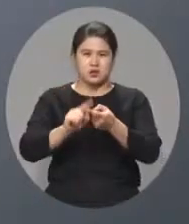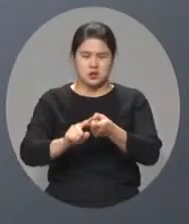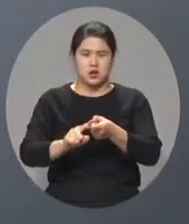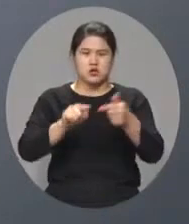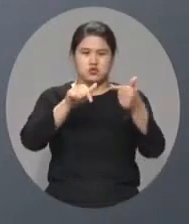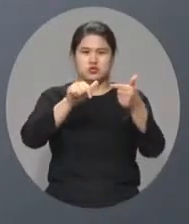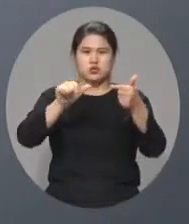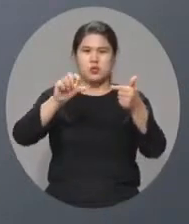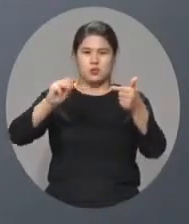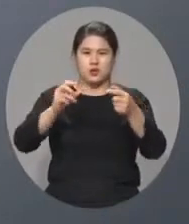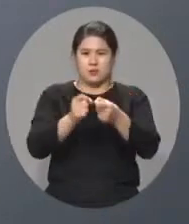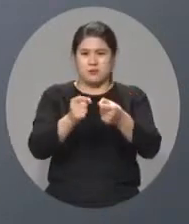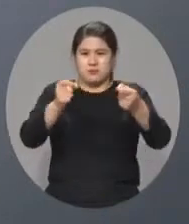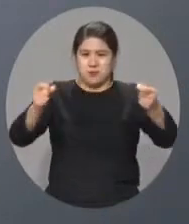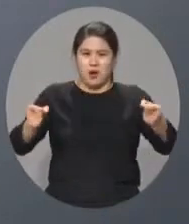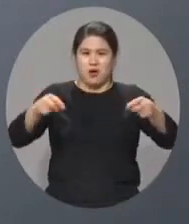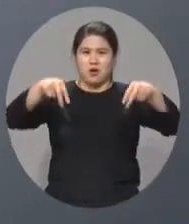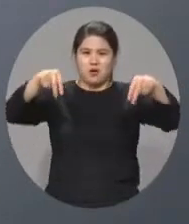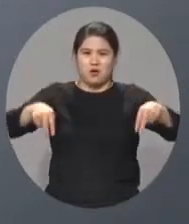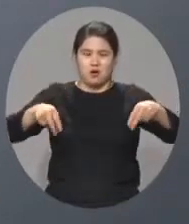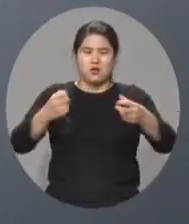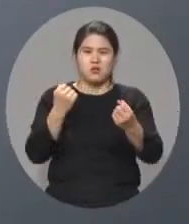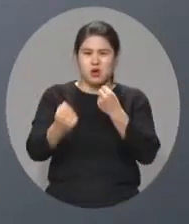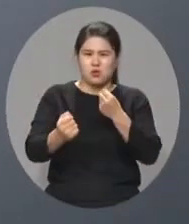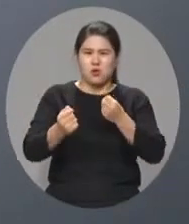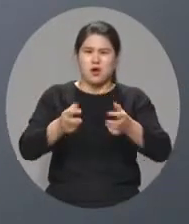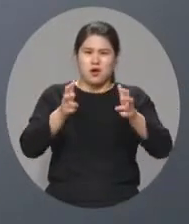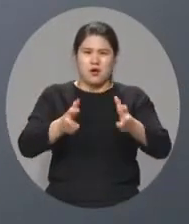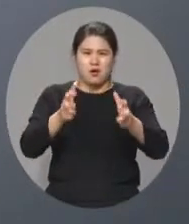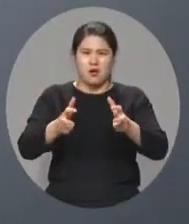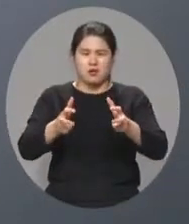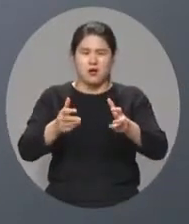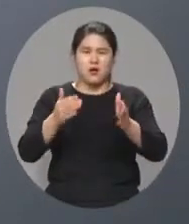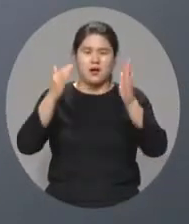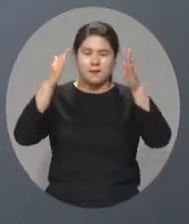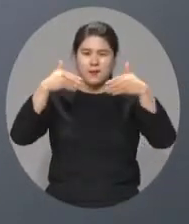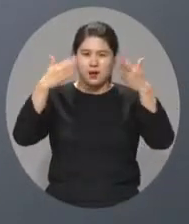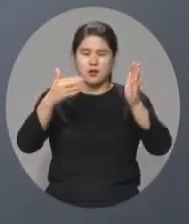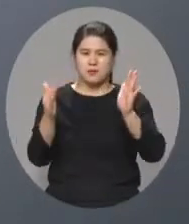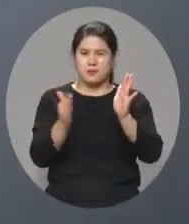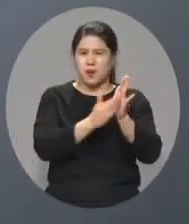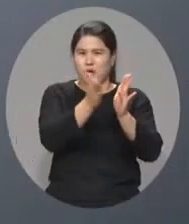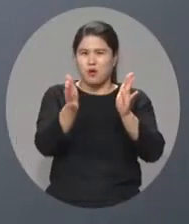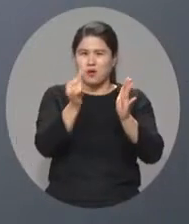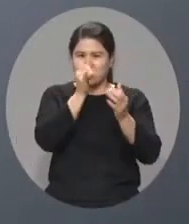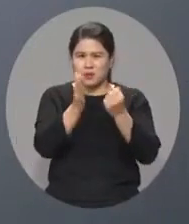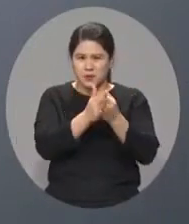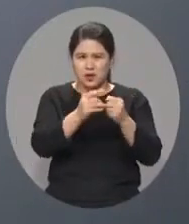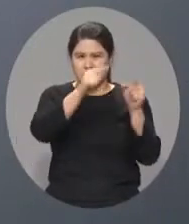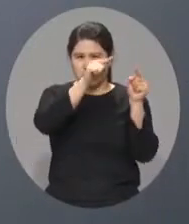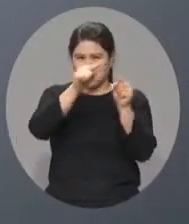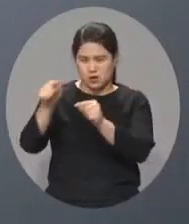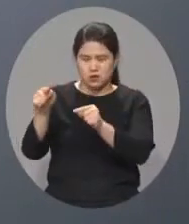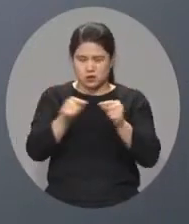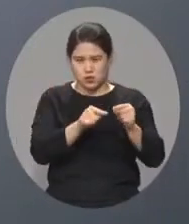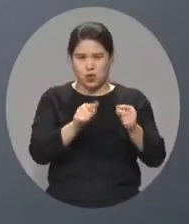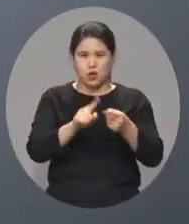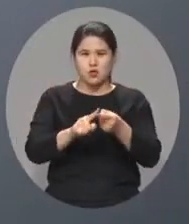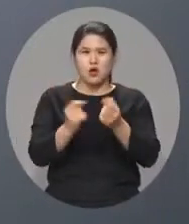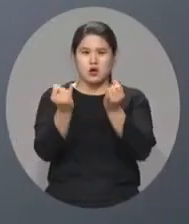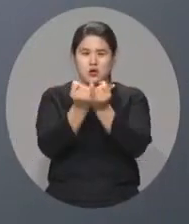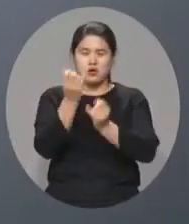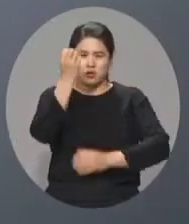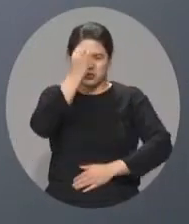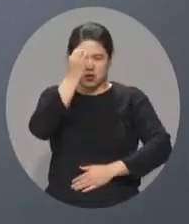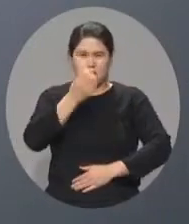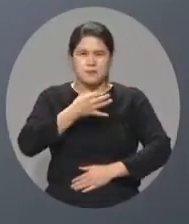6.5m 나 떨어져 있었지만 에어컨 바람이 가게 벽에 부딪치면서 대각선 방향에 있던 여고생 까지